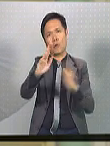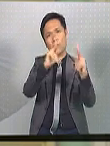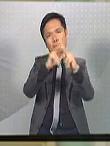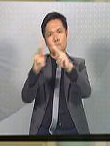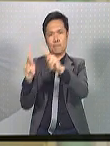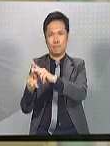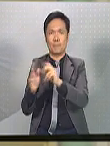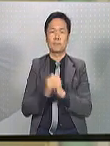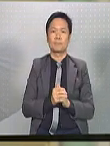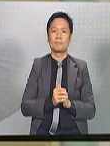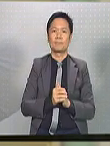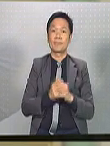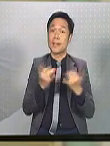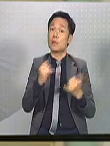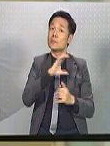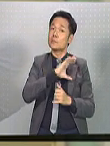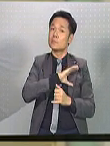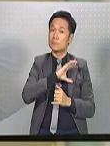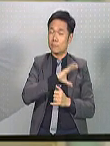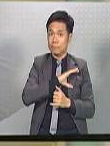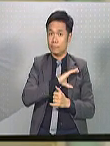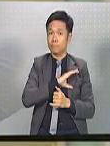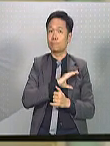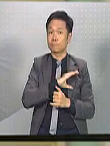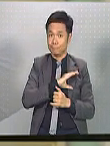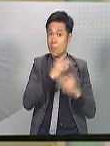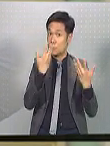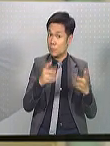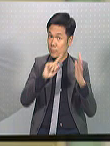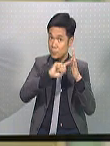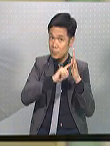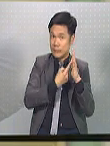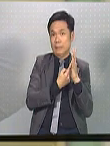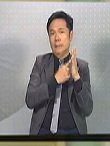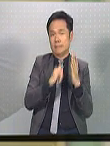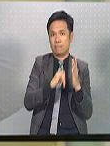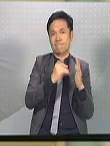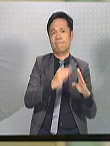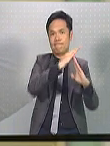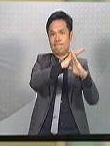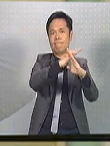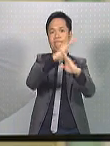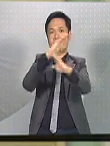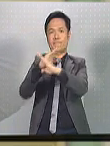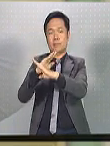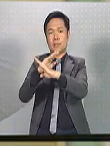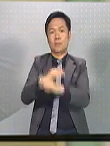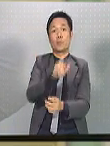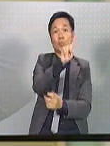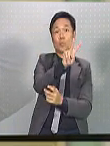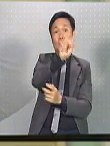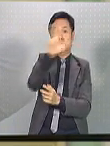pihak polis akan telah pun mengadakan sekaten Hai yaitu di